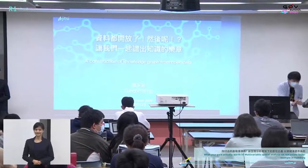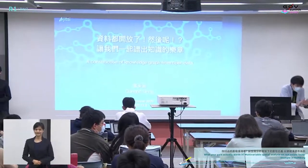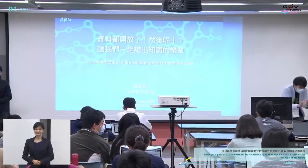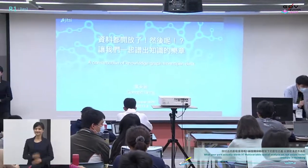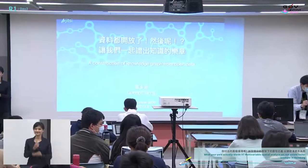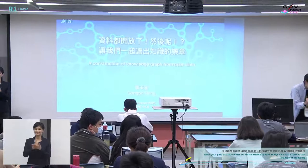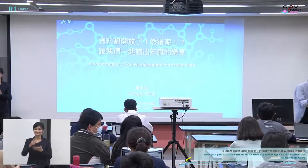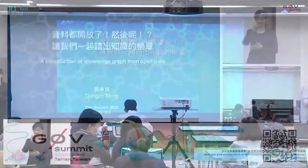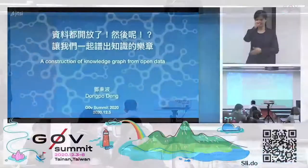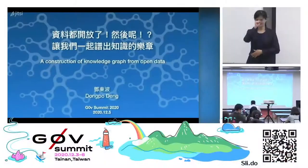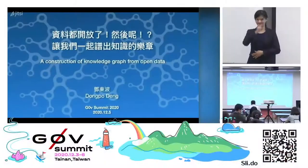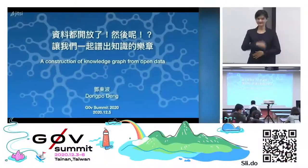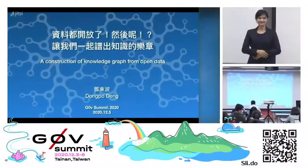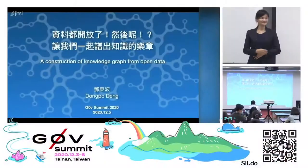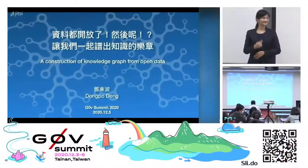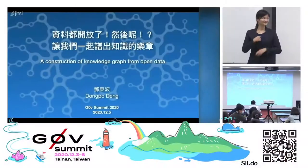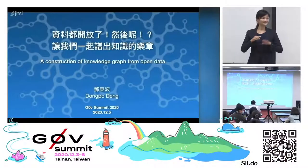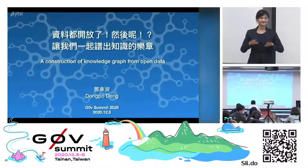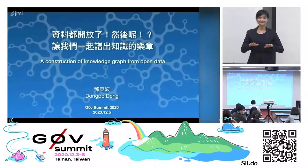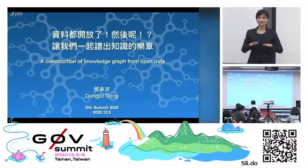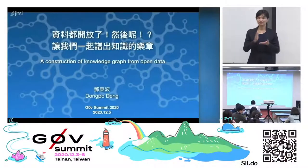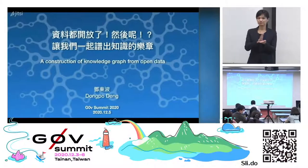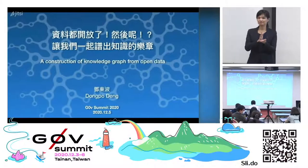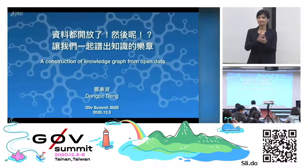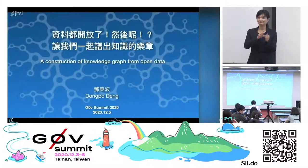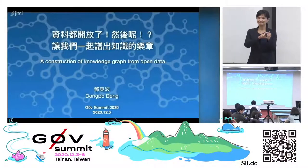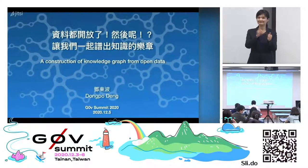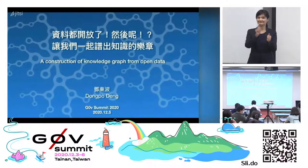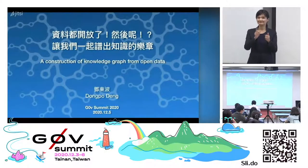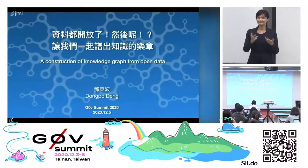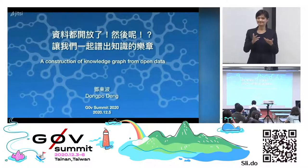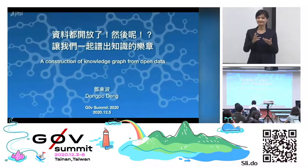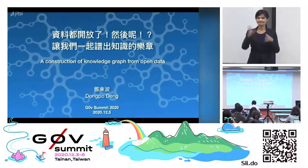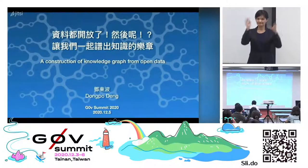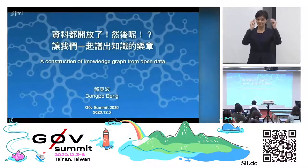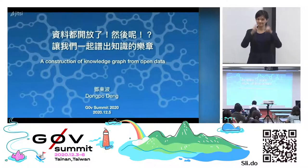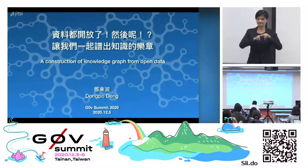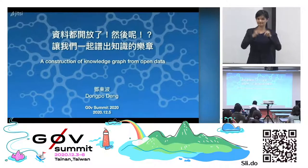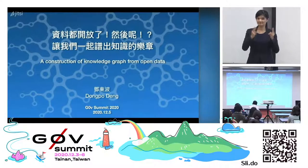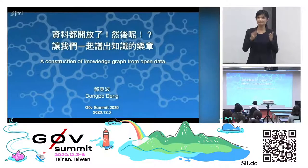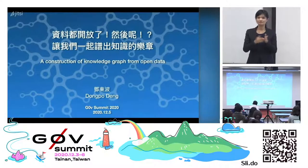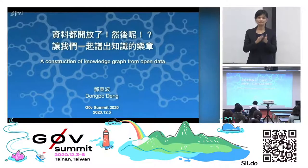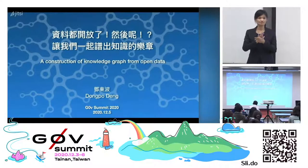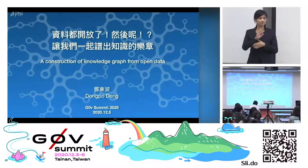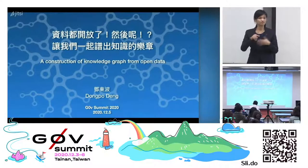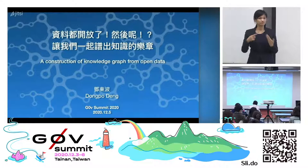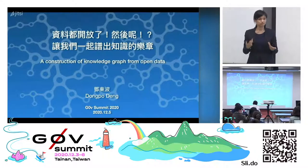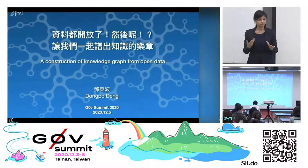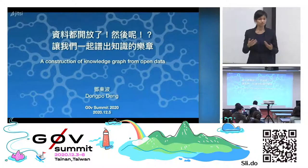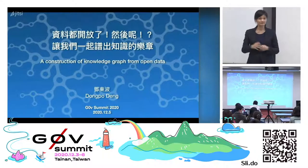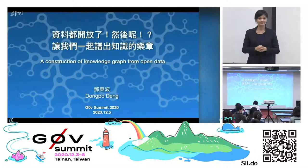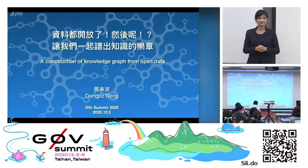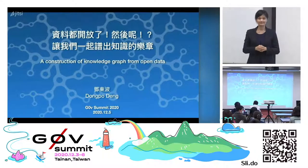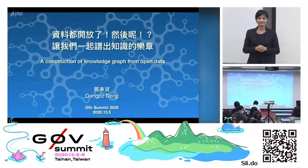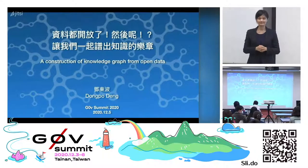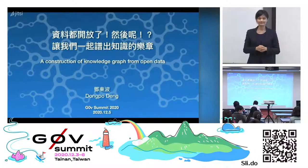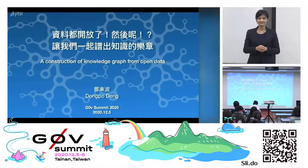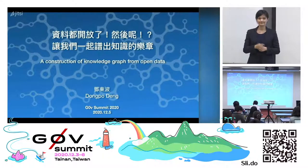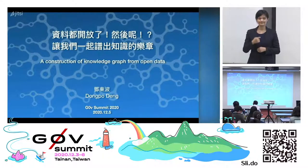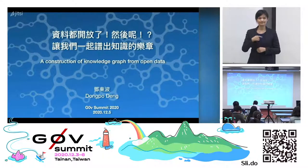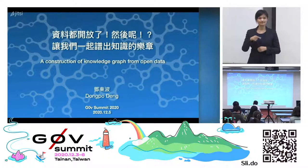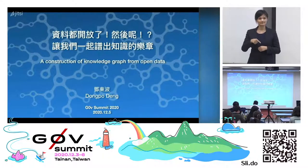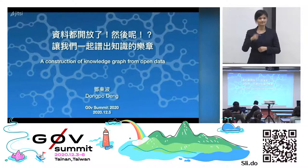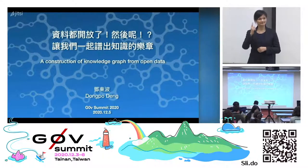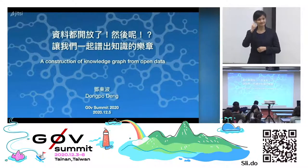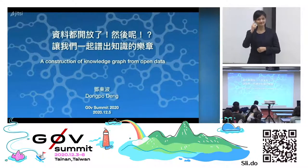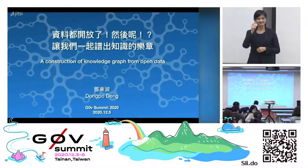各位好，今天要演讲的题目呢是资料都开放了，然后呢，让我们一起补充知识的乐章。这是一个非常